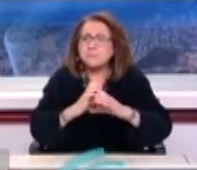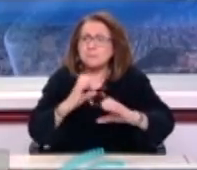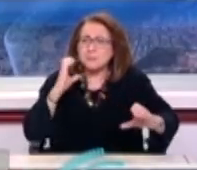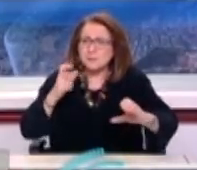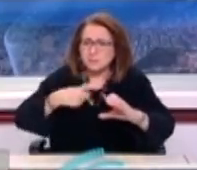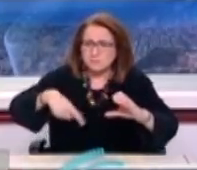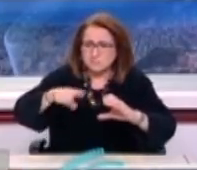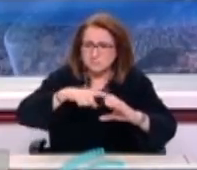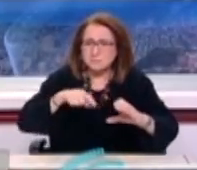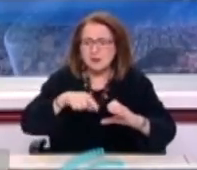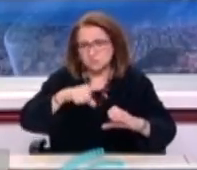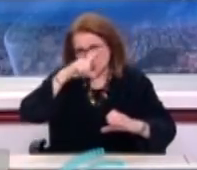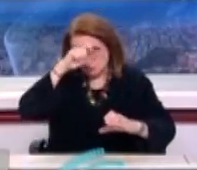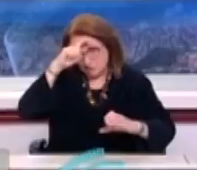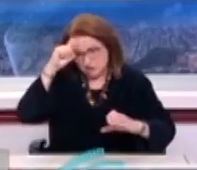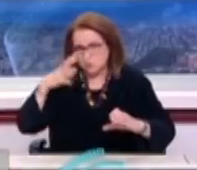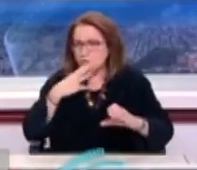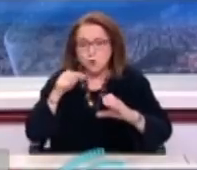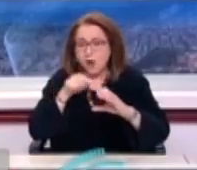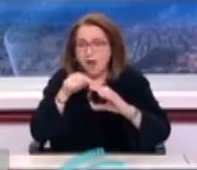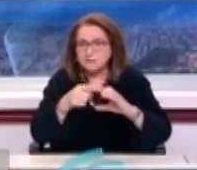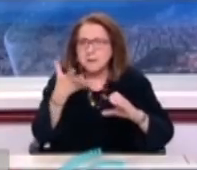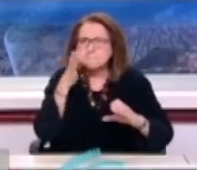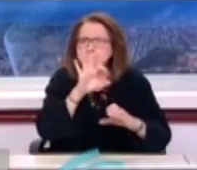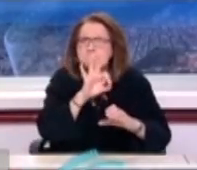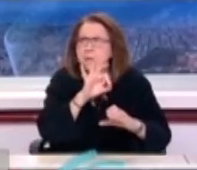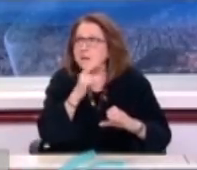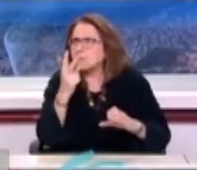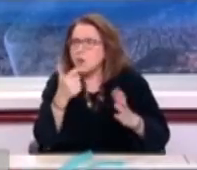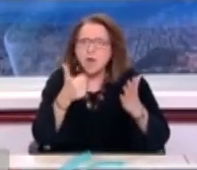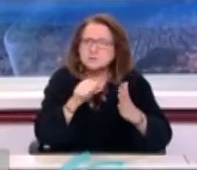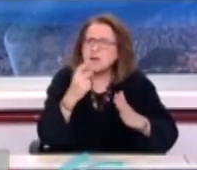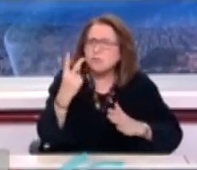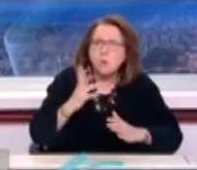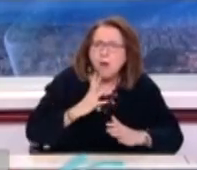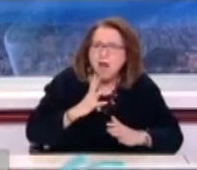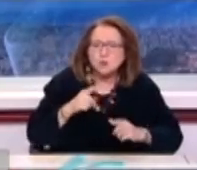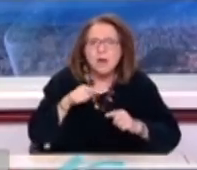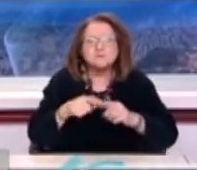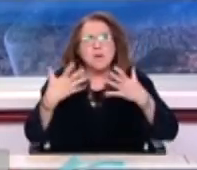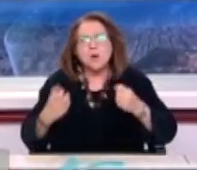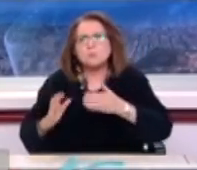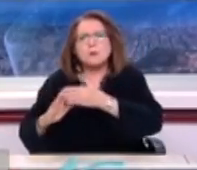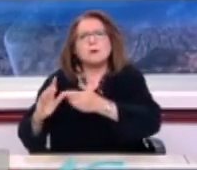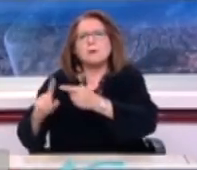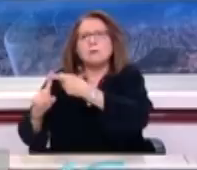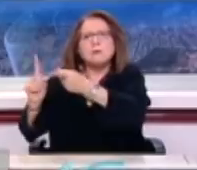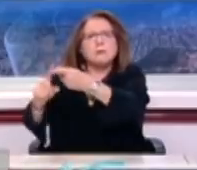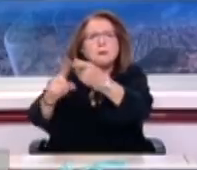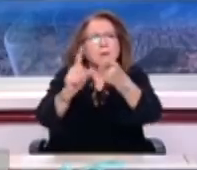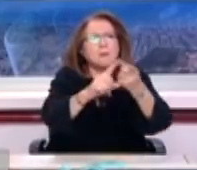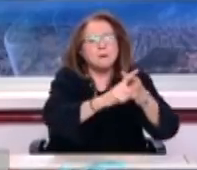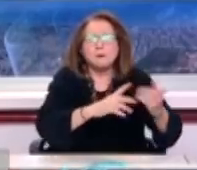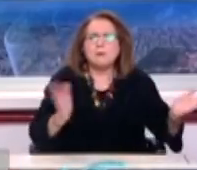καταλαβαίνετε ότι πρόκειται για τεράστιο έργο, έχουν ιχνηλατηθεί περισσότερες από 400 επαφές και έχει πραγματοποιηθεί